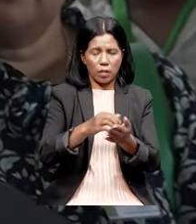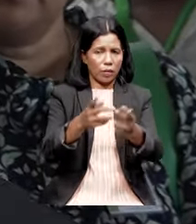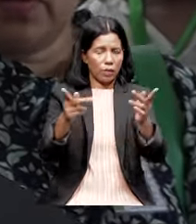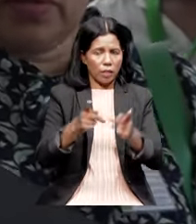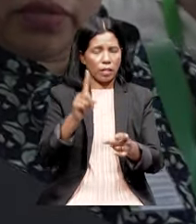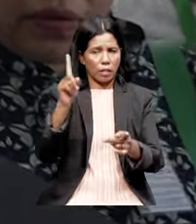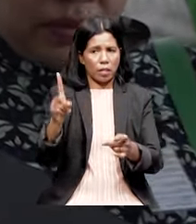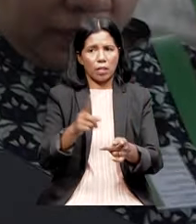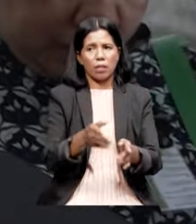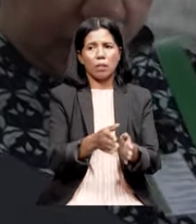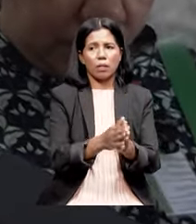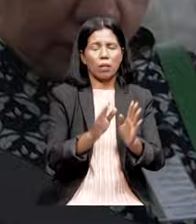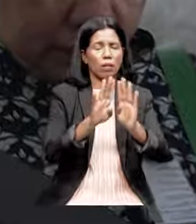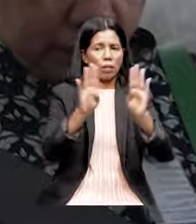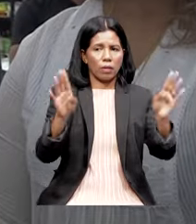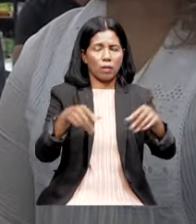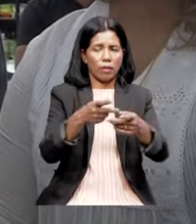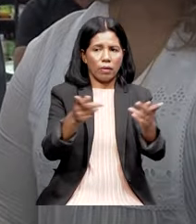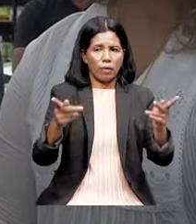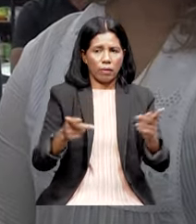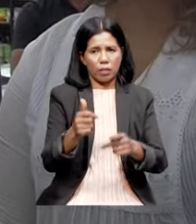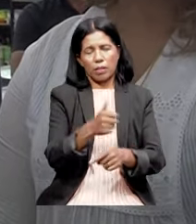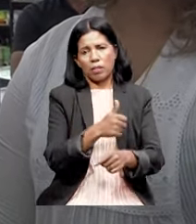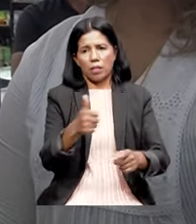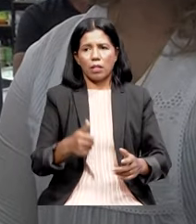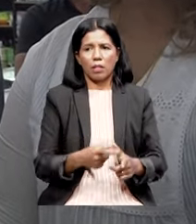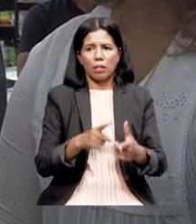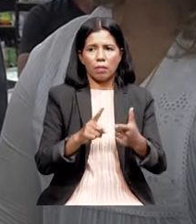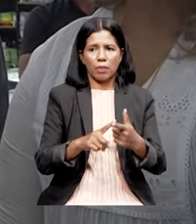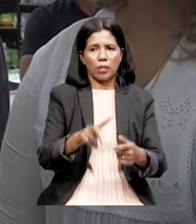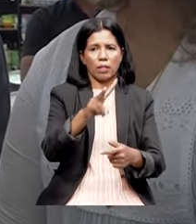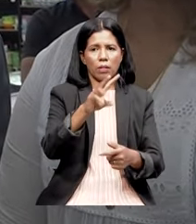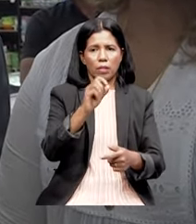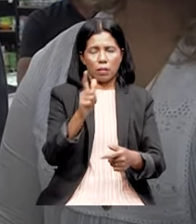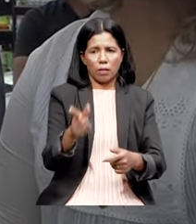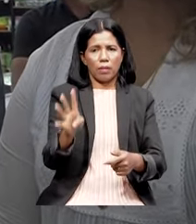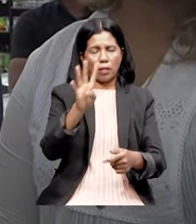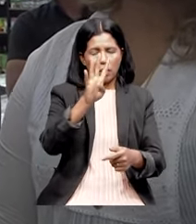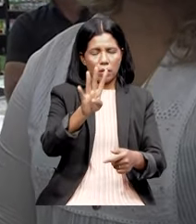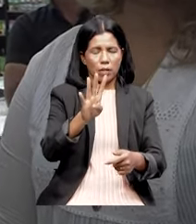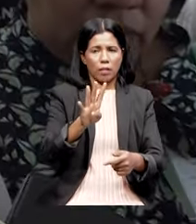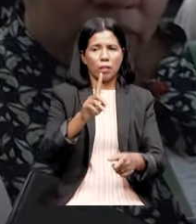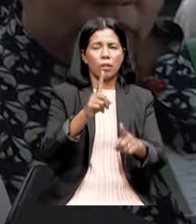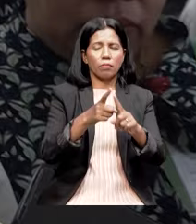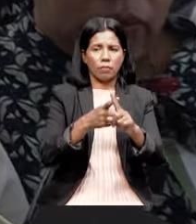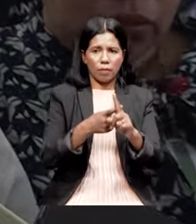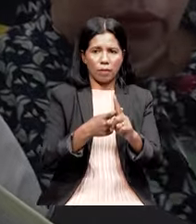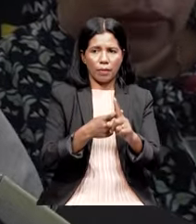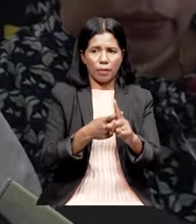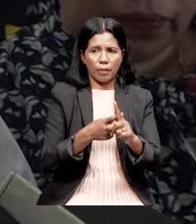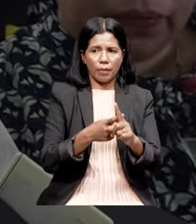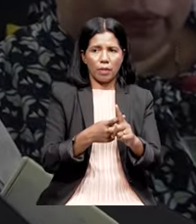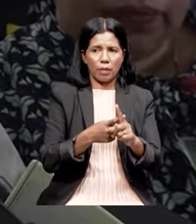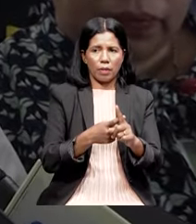ida ita bot sira lo ke negosi ia fatin seluk. I depois ya 2024 fue ida dan fulang fulang